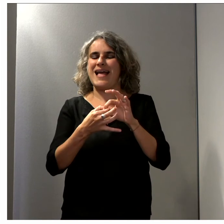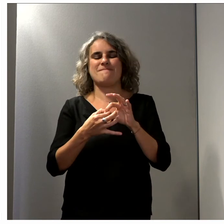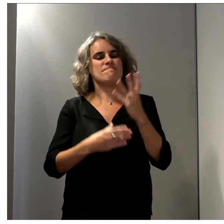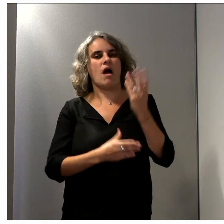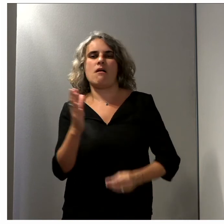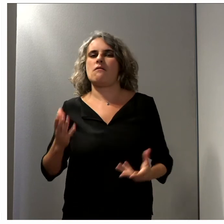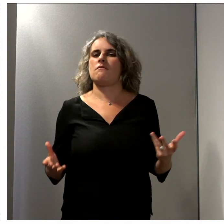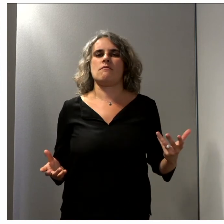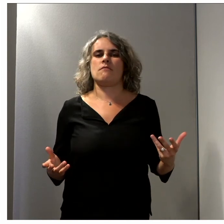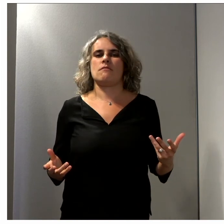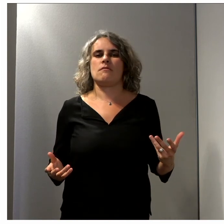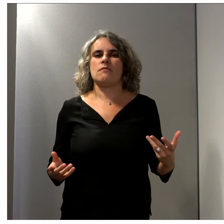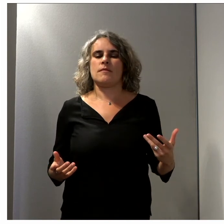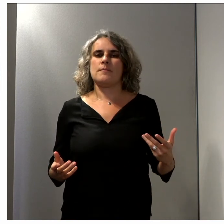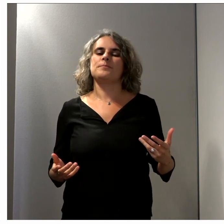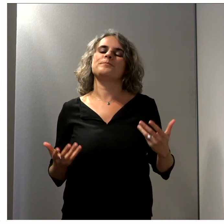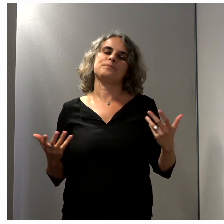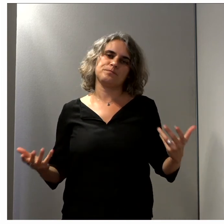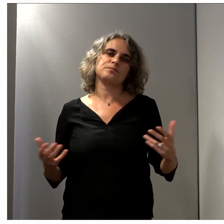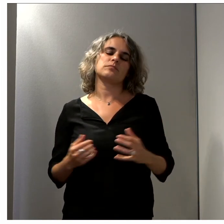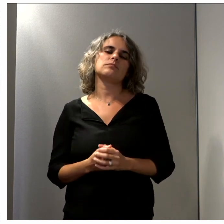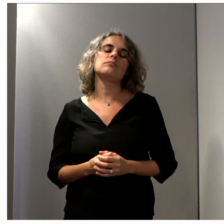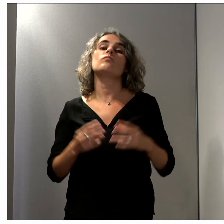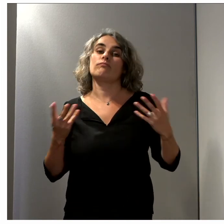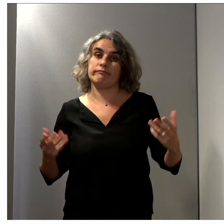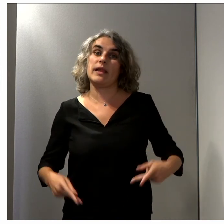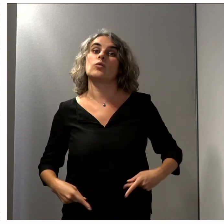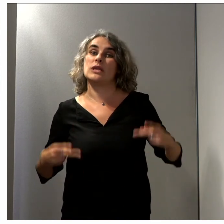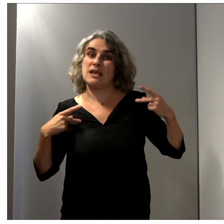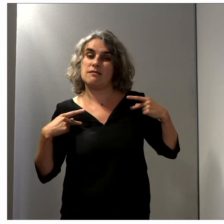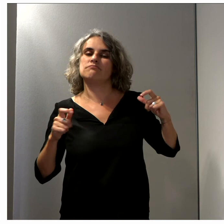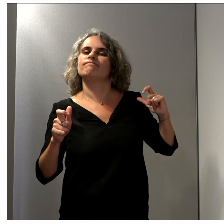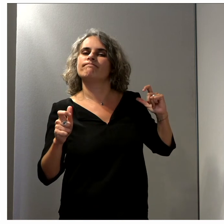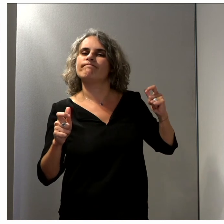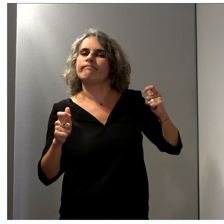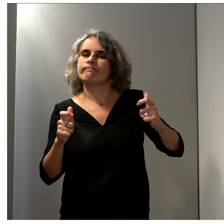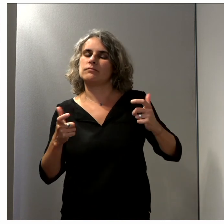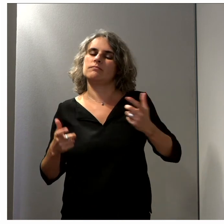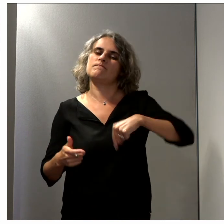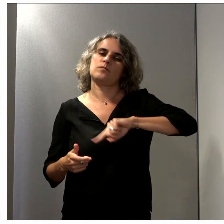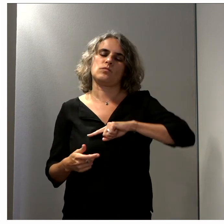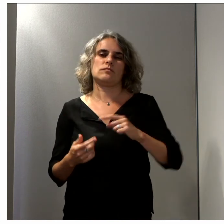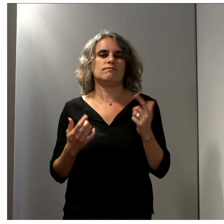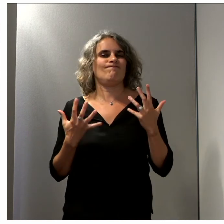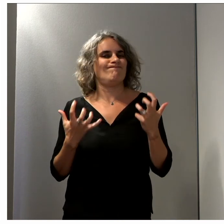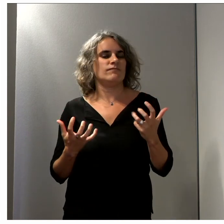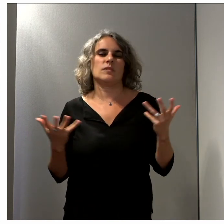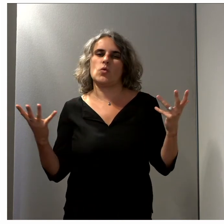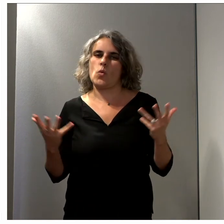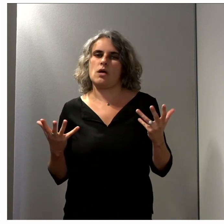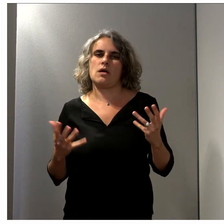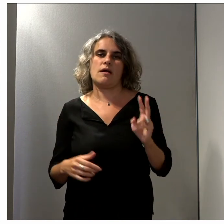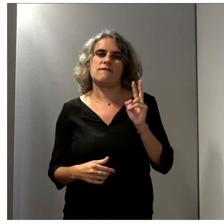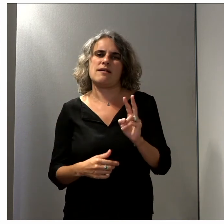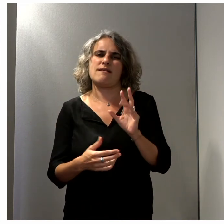pour nous, suite donc à ces ateliers, Ce qu'on souhaiterait surtout, c'est qu'un